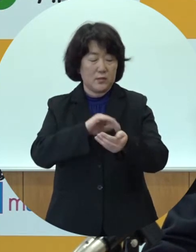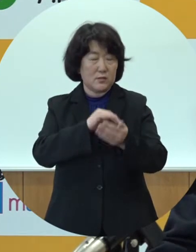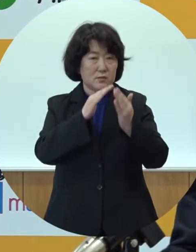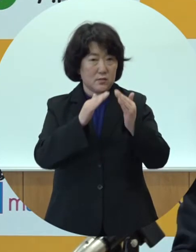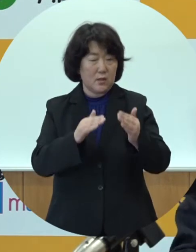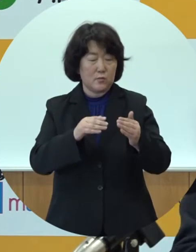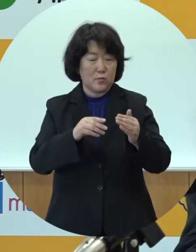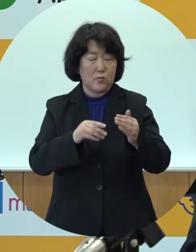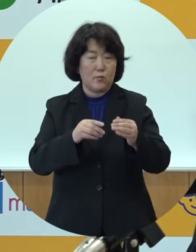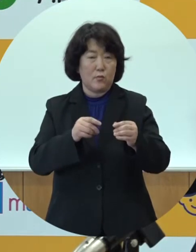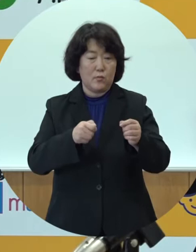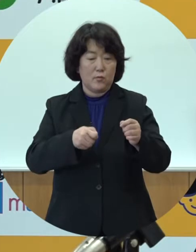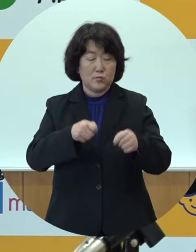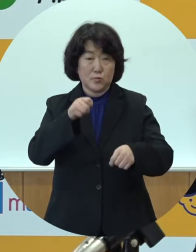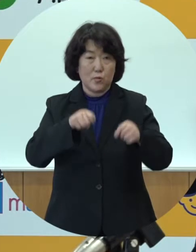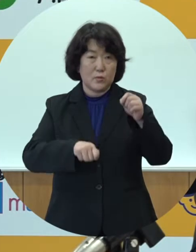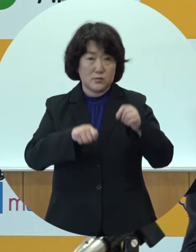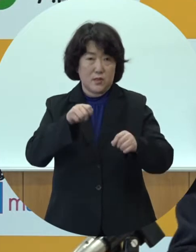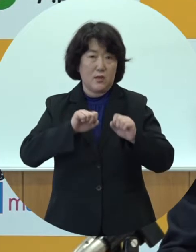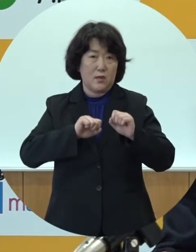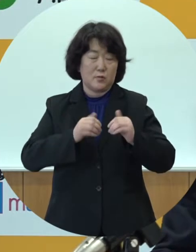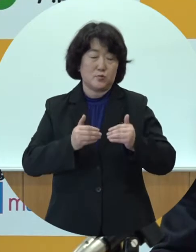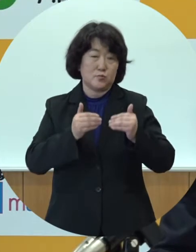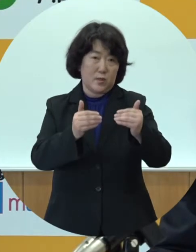進めてまいりました。